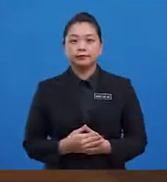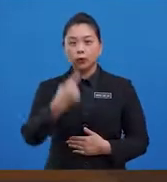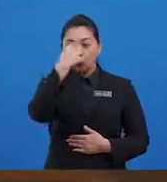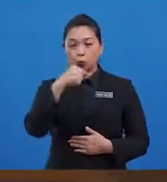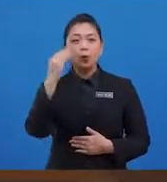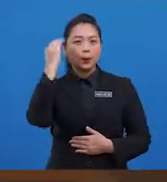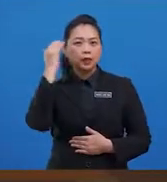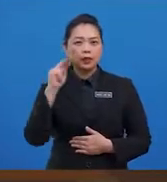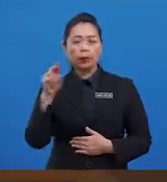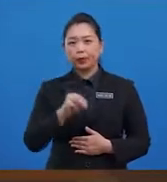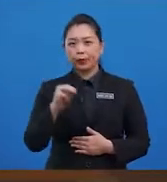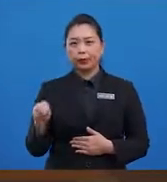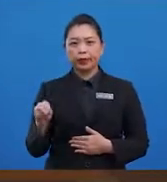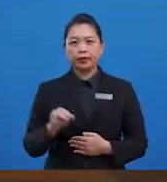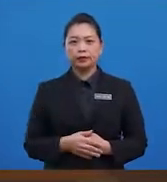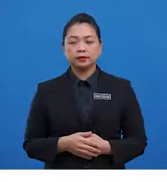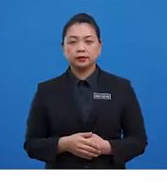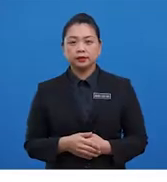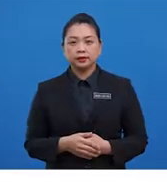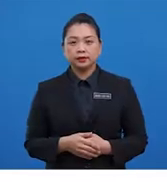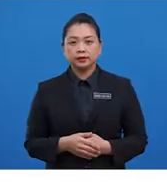Untuk pengetahuan murid-murid juga,